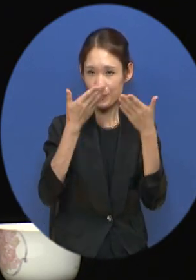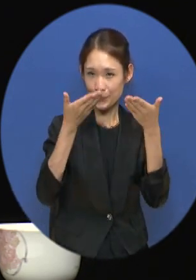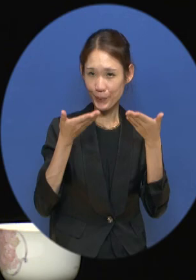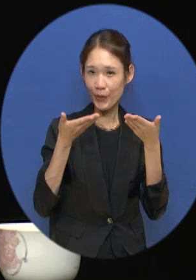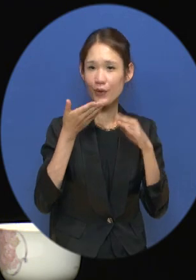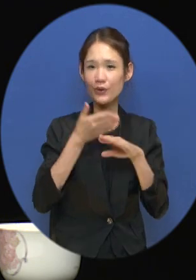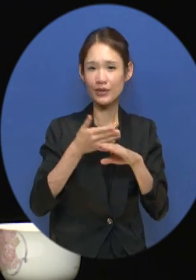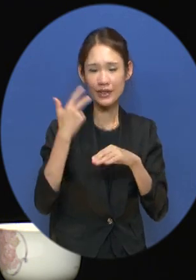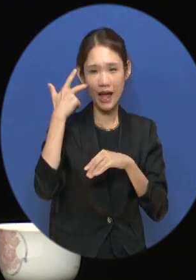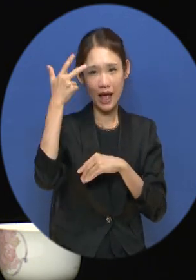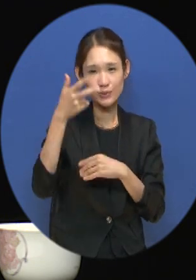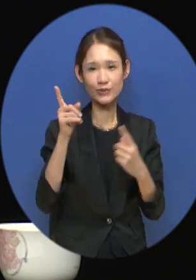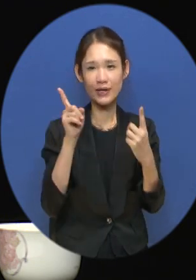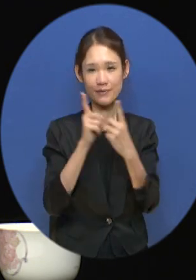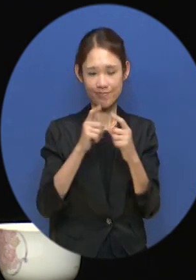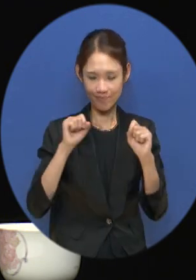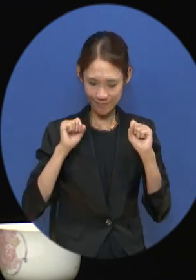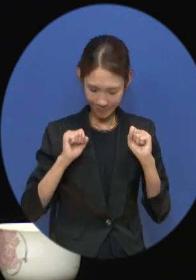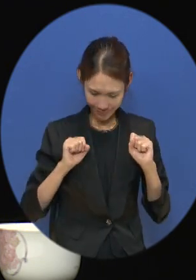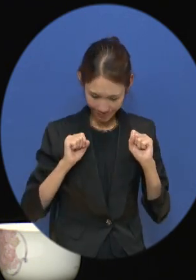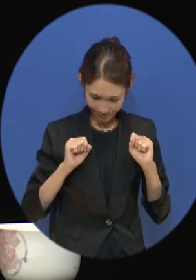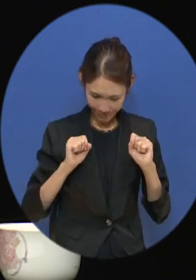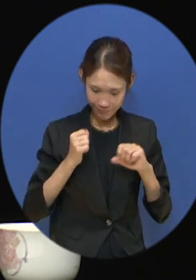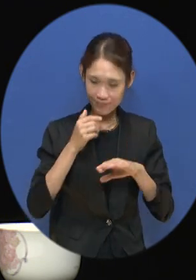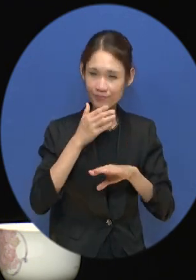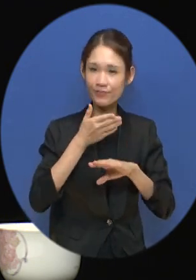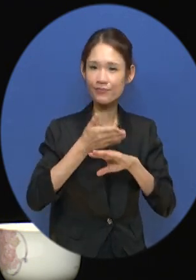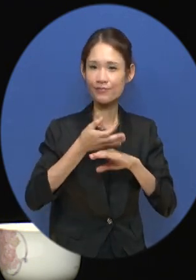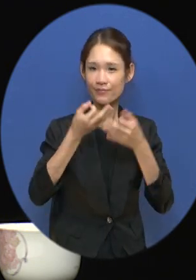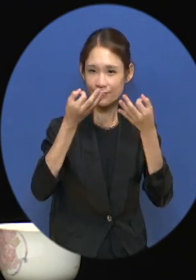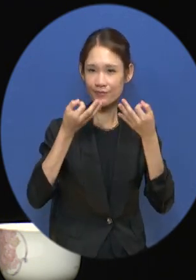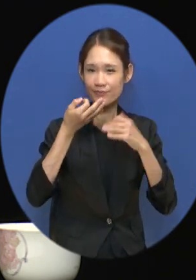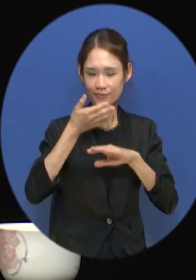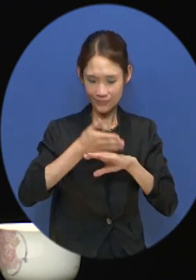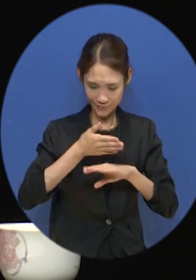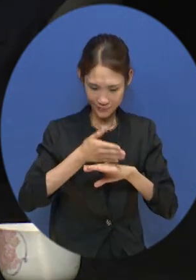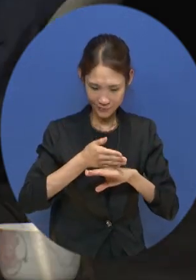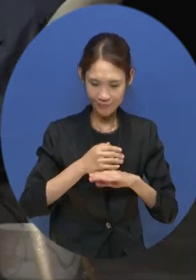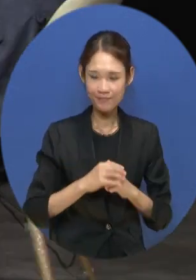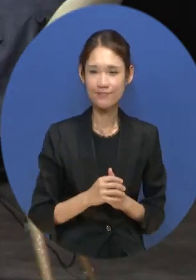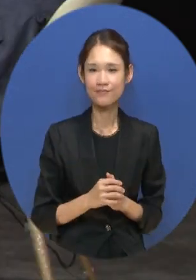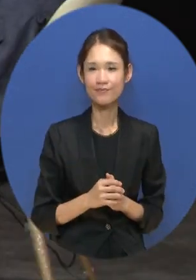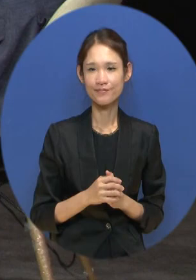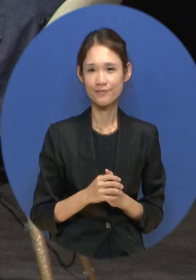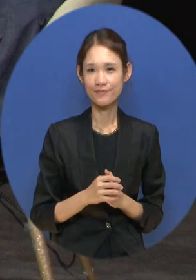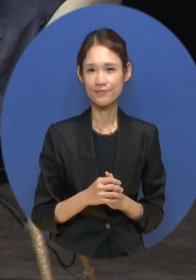다음 주에 다시 뵙도록 하겠습니다. 시청해 주신 여러분 고맙습니다.